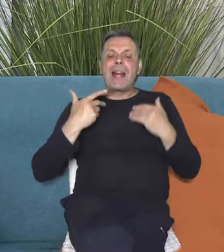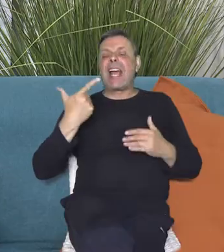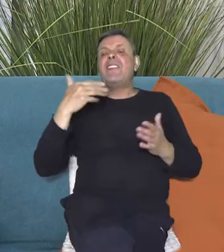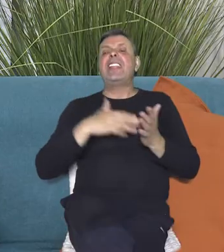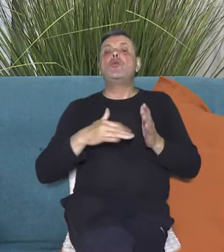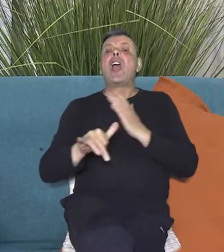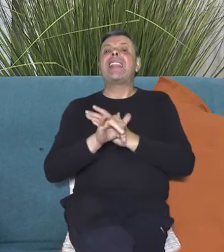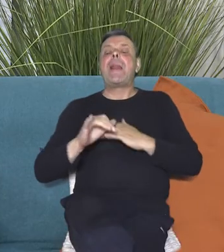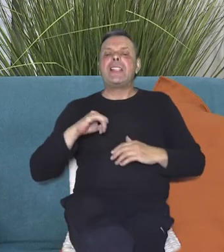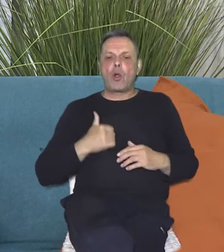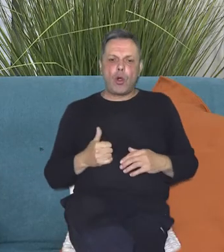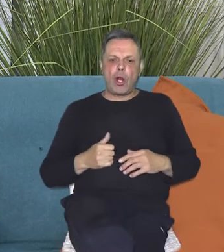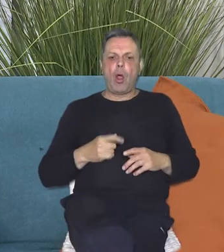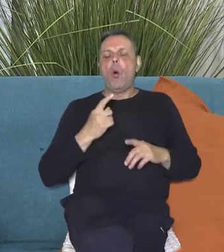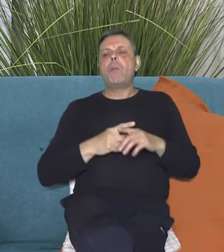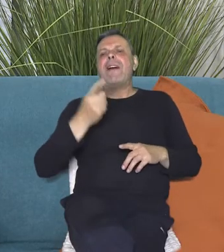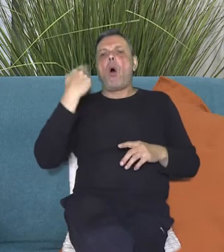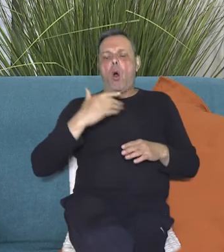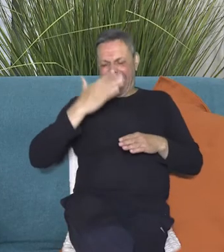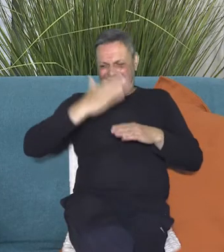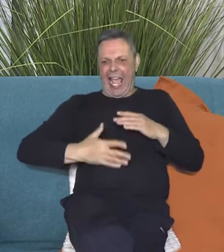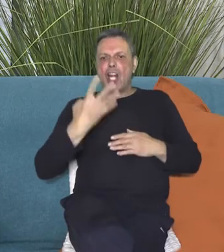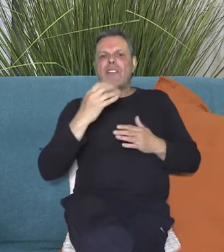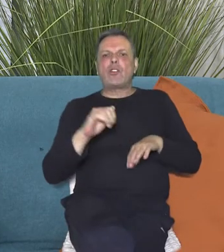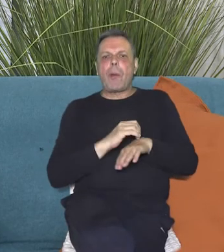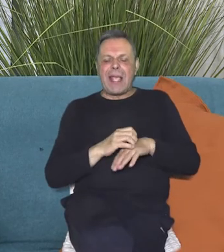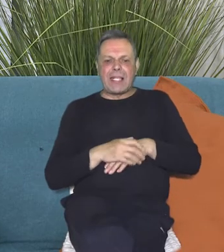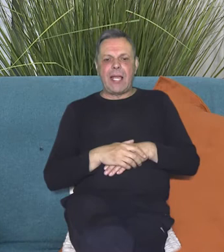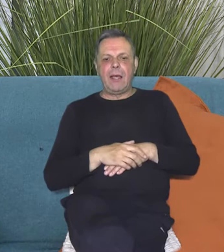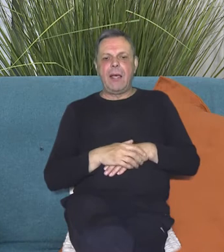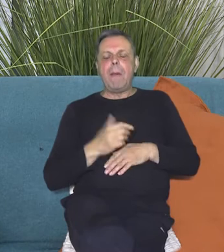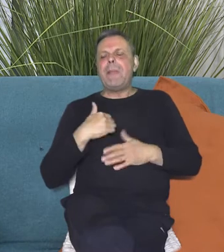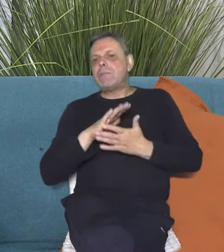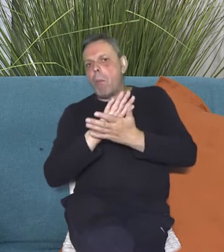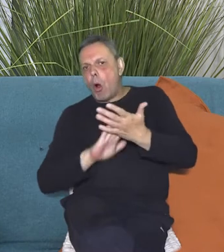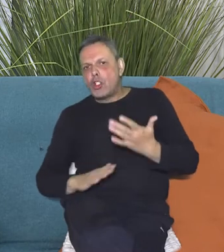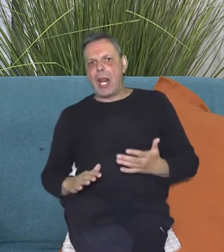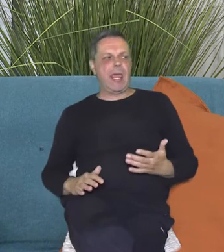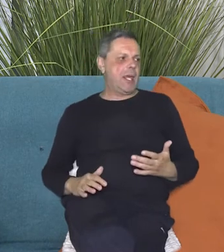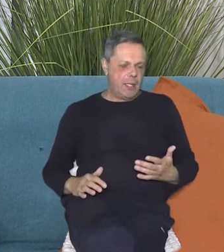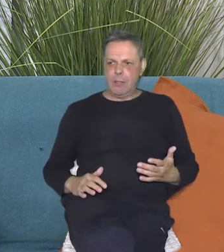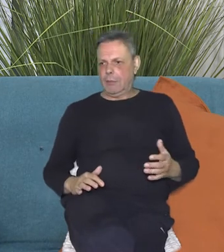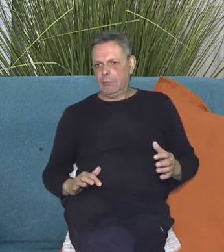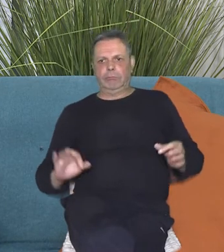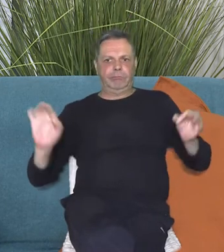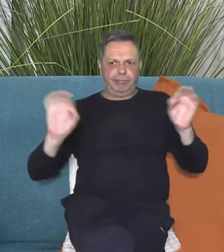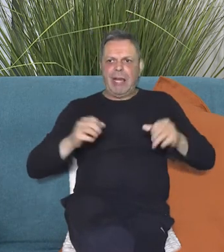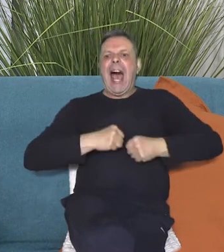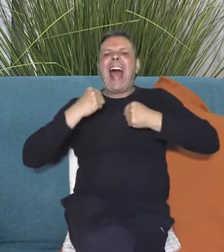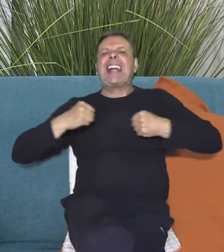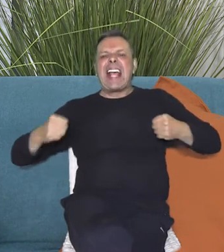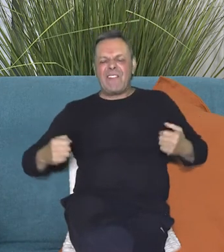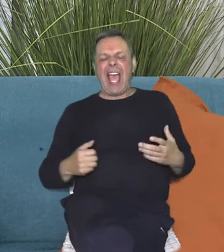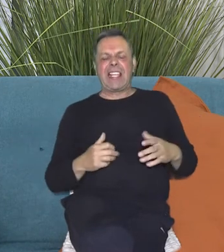od 2011. godine, upravo od kraja četvrtog mjeseca, smo krenuli operativno s uspostavom